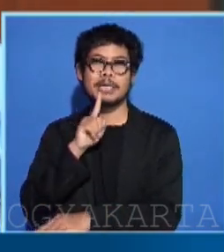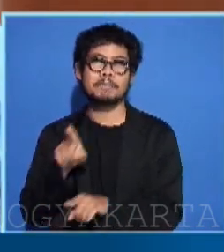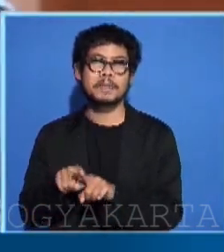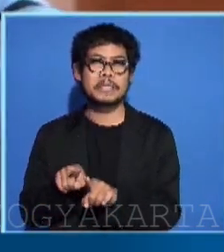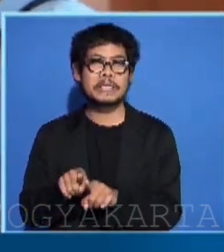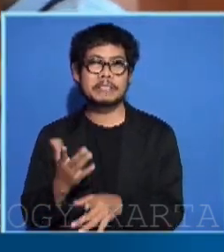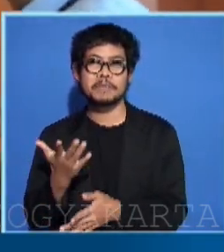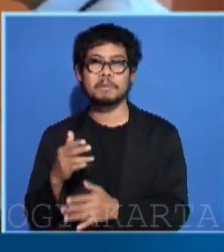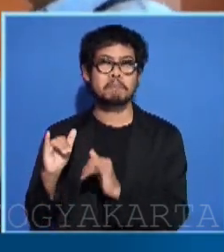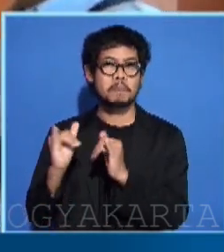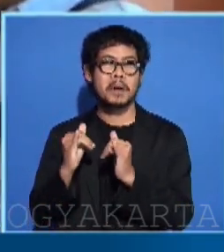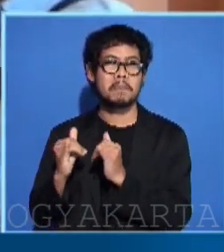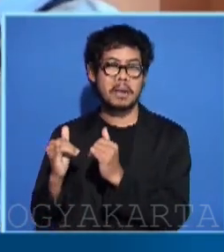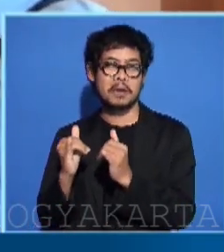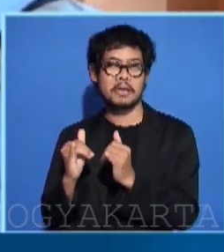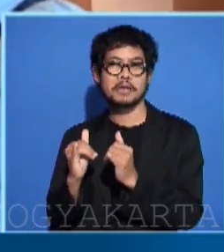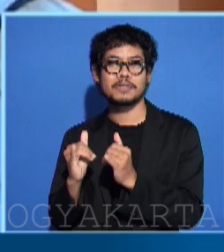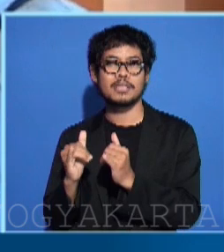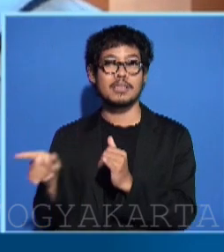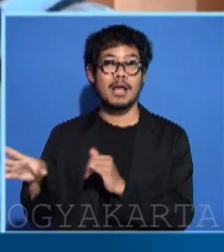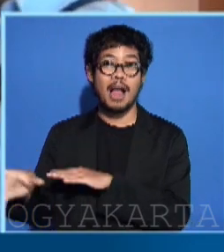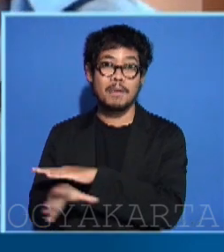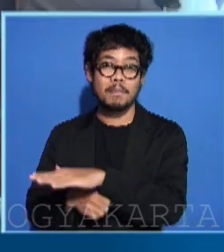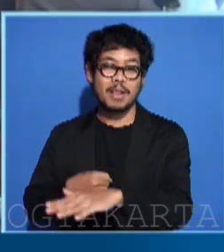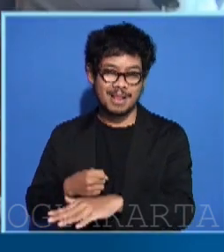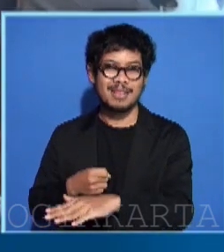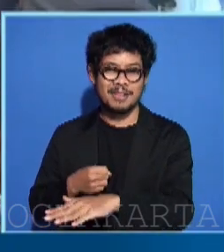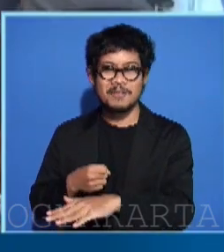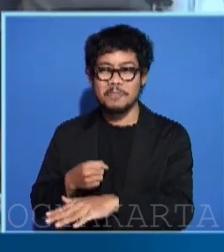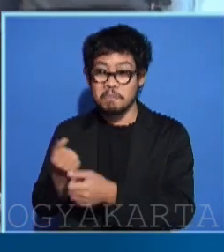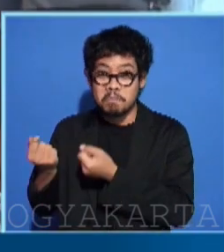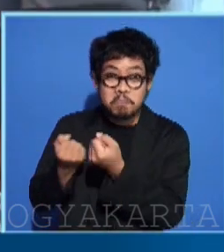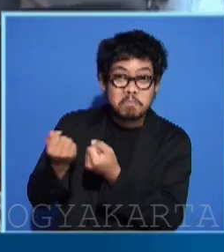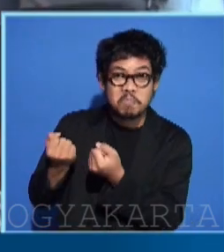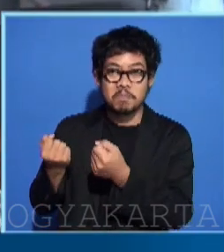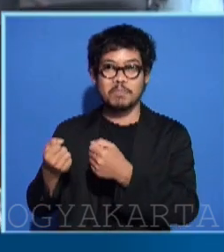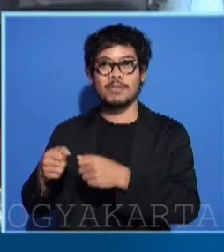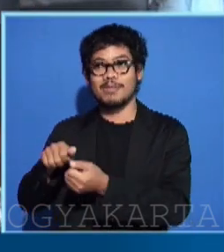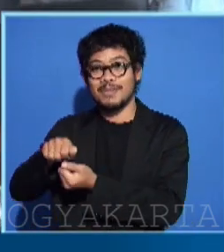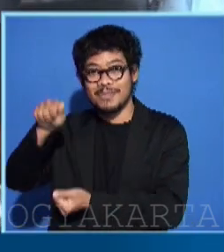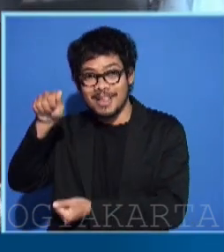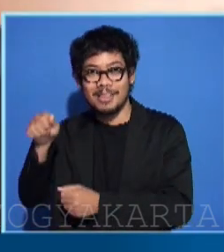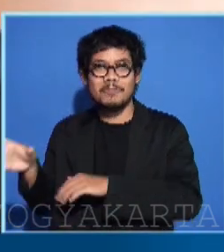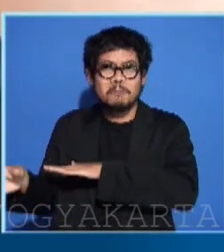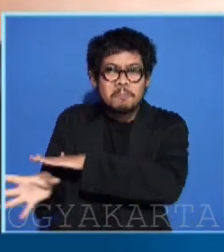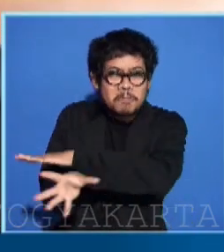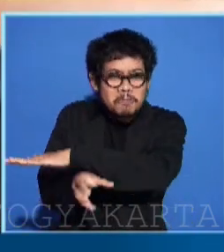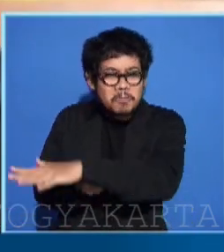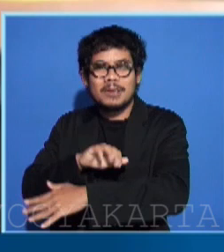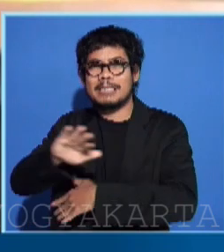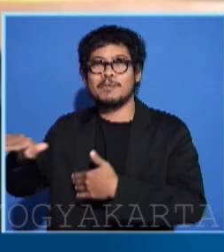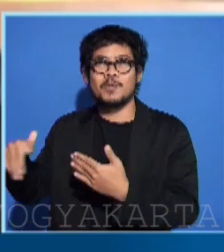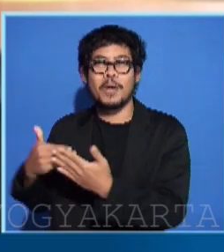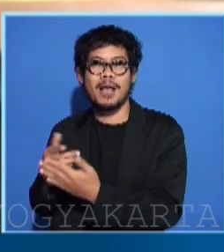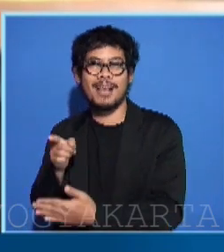namun juga mengambil STNK dan bpkb-nya karena pelaku mengetahui surat-surat kendaraan di mana disimpan usai melakukan